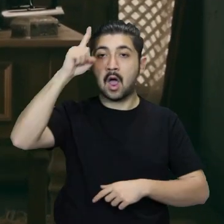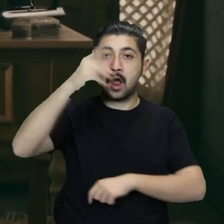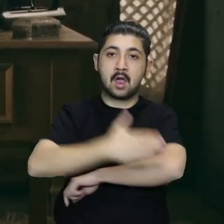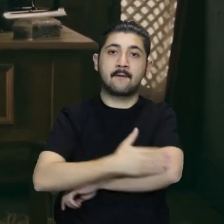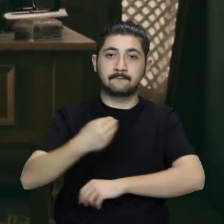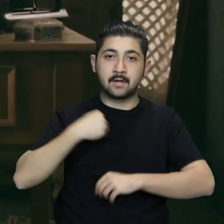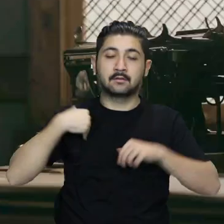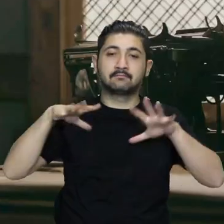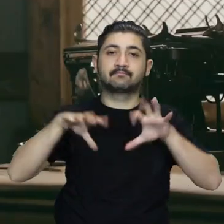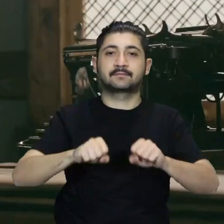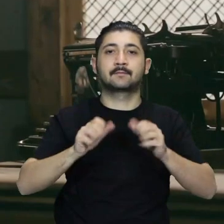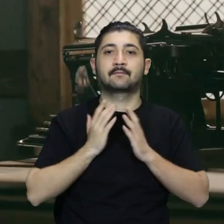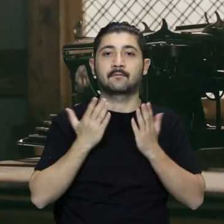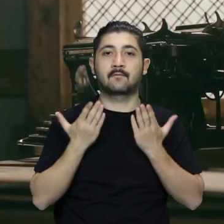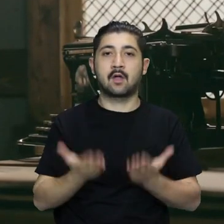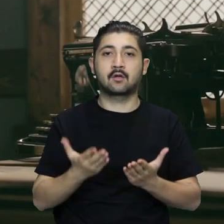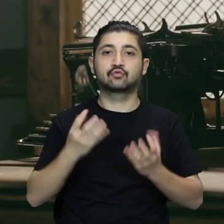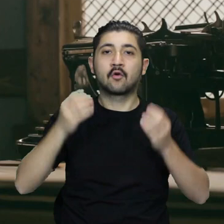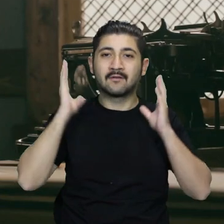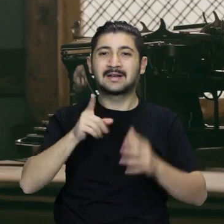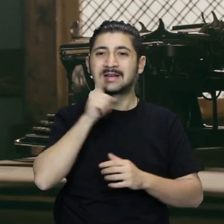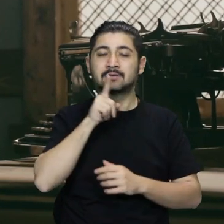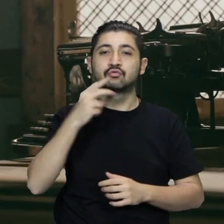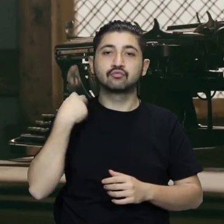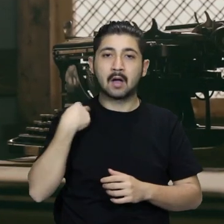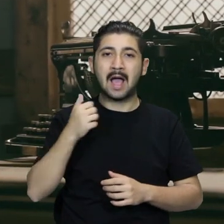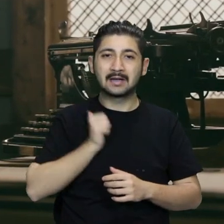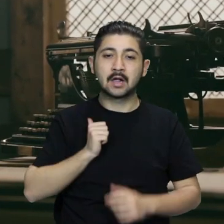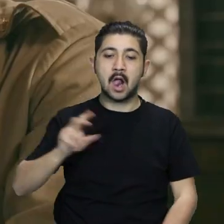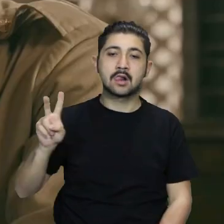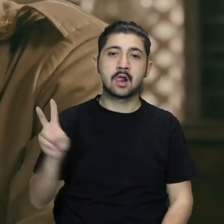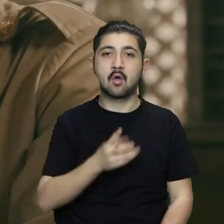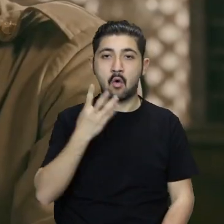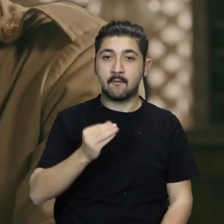yardımıyla zapt edildi. Çok sayıda İngiliz subay ve askerin